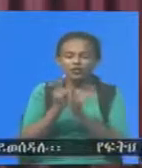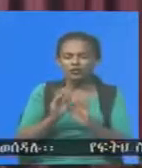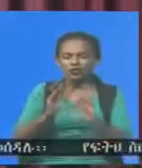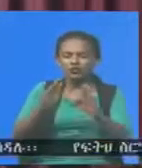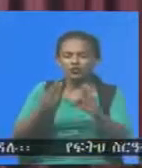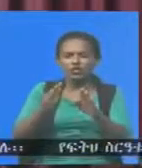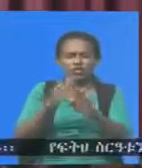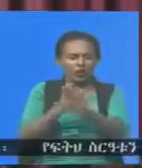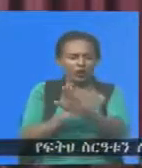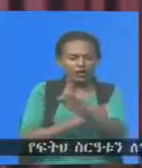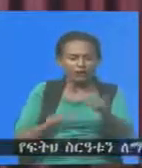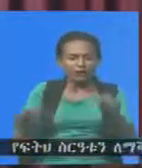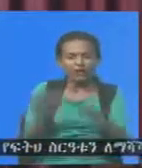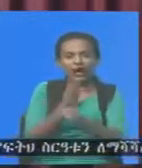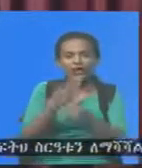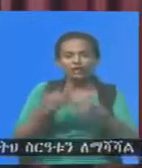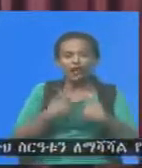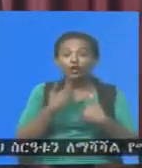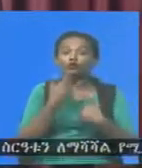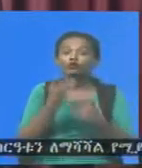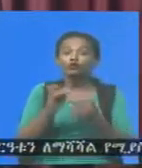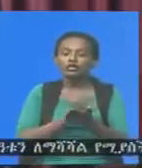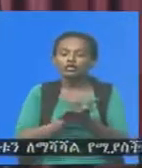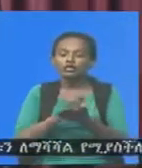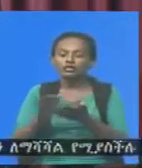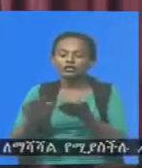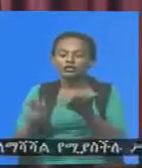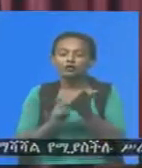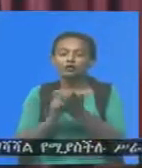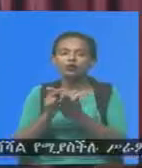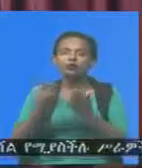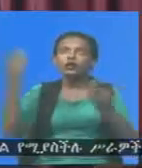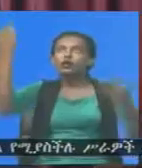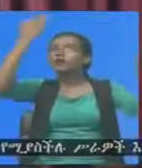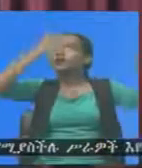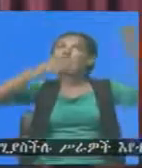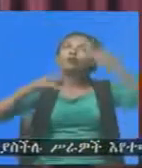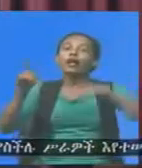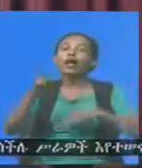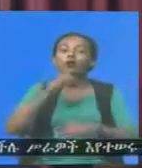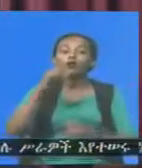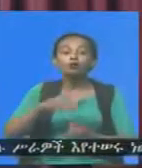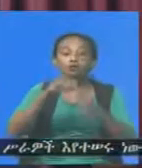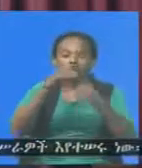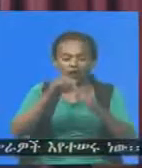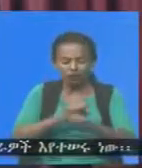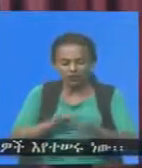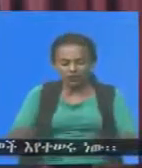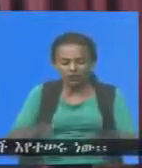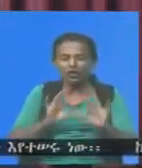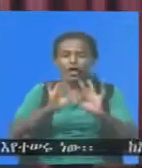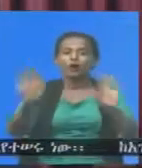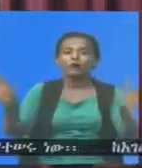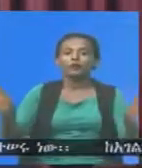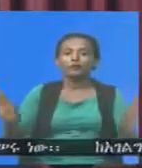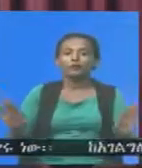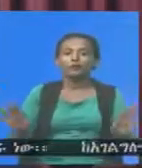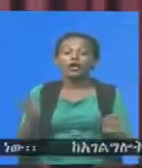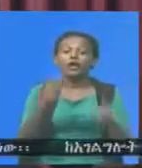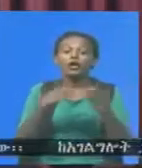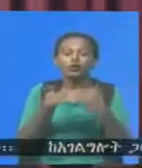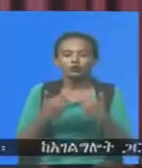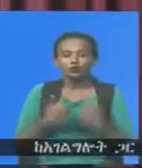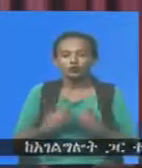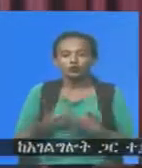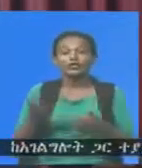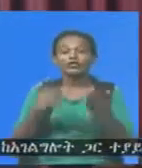ስላለው እንጂ የጸዳ ዲሞክራሲ በሰማይ እንደሆነ እንጂ በምድር የለም። እንከኖች አሉበት ማለት ነው። እንከን ሲያጋጥመው